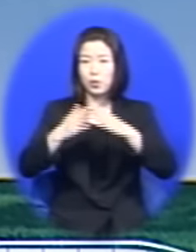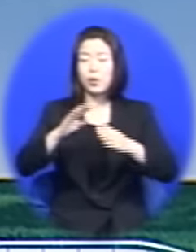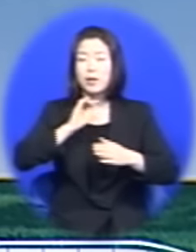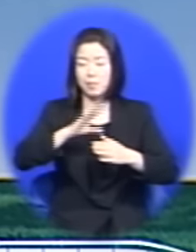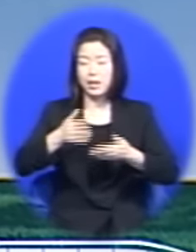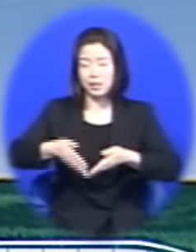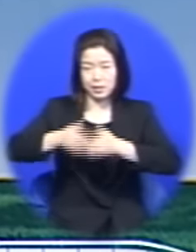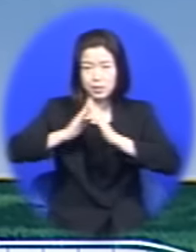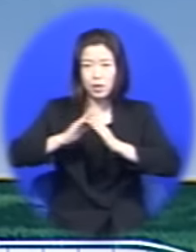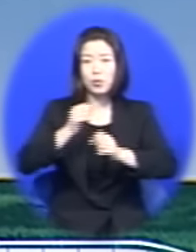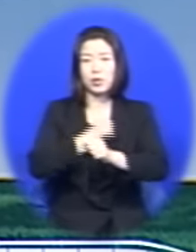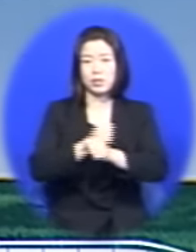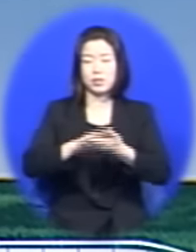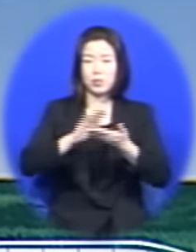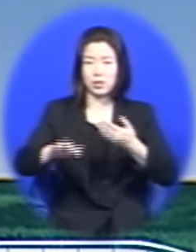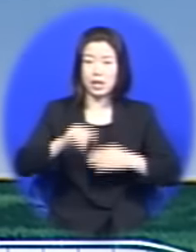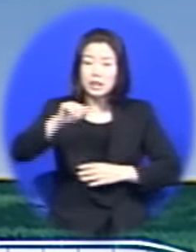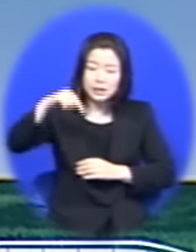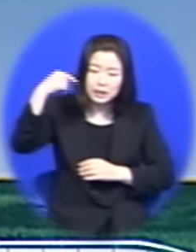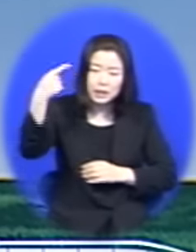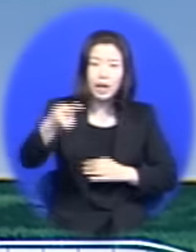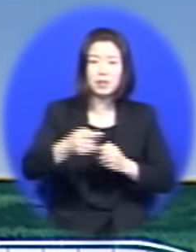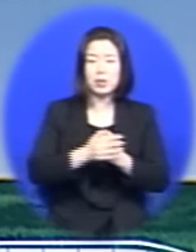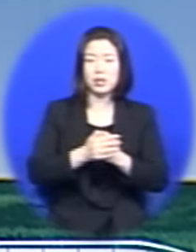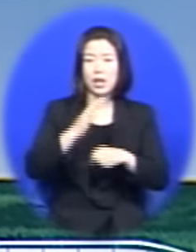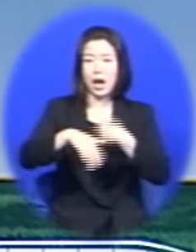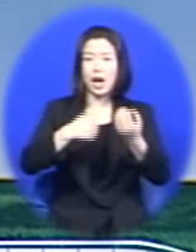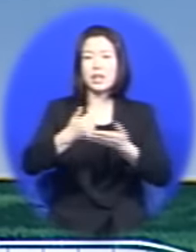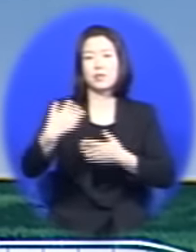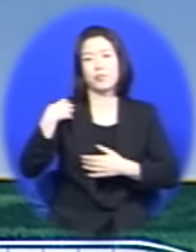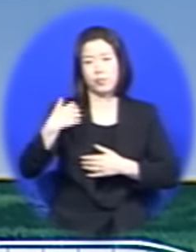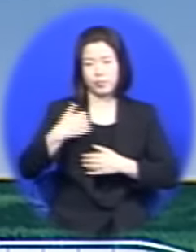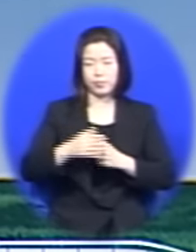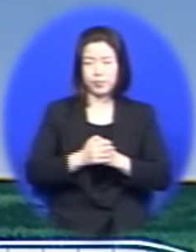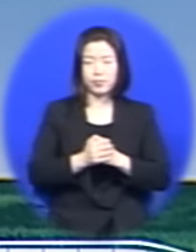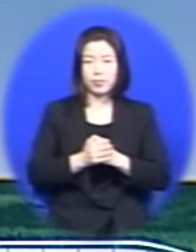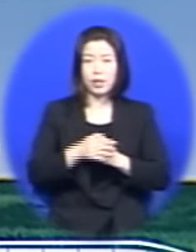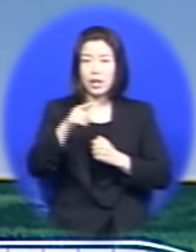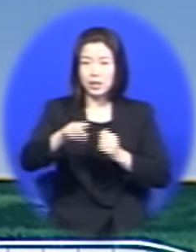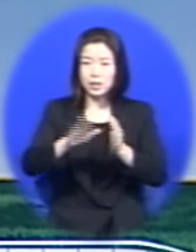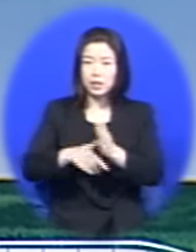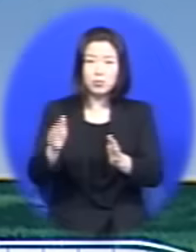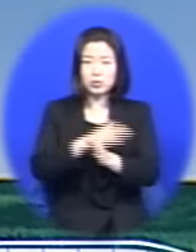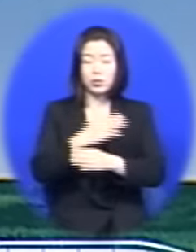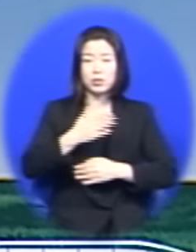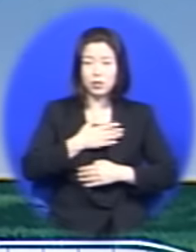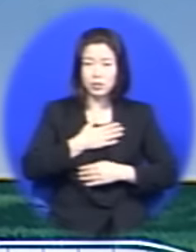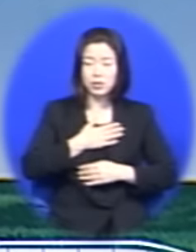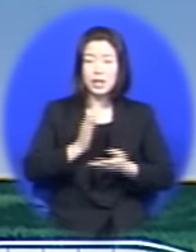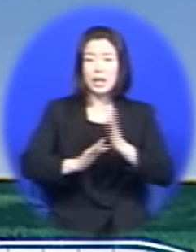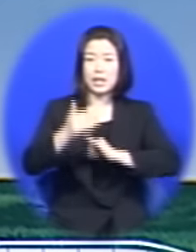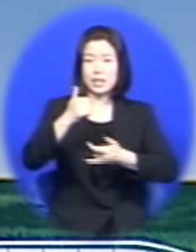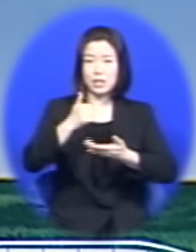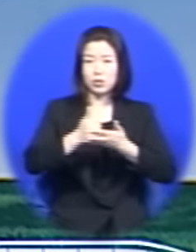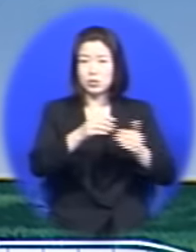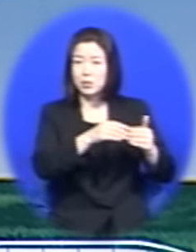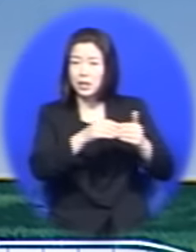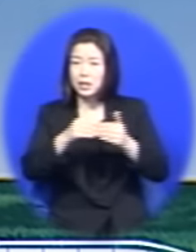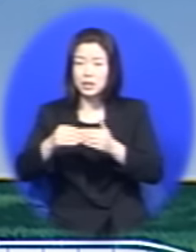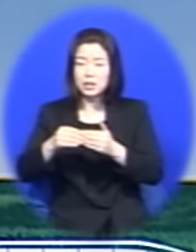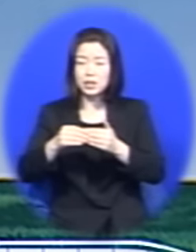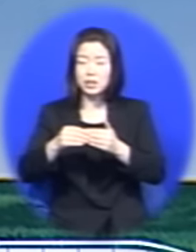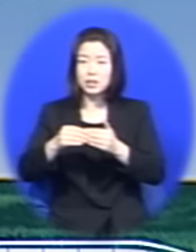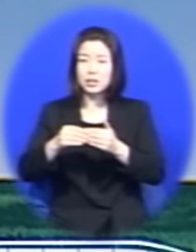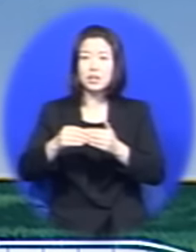세우겠습니다. 그 다음에는 하나님이 해주세요. 그래서 그때부터 저는 예수님이 이끄시는